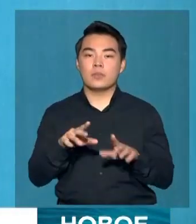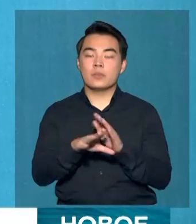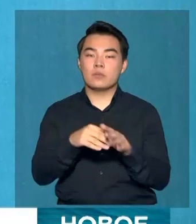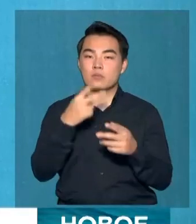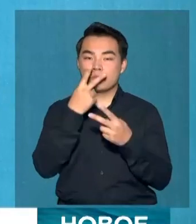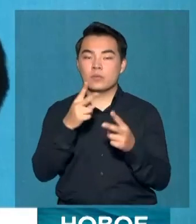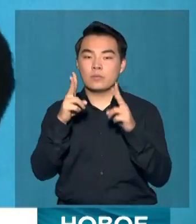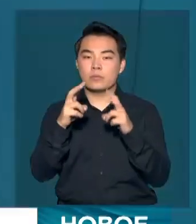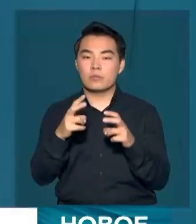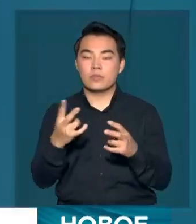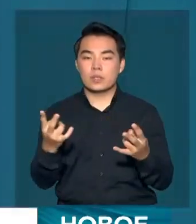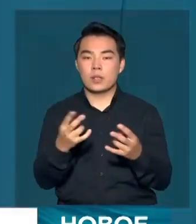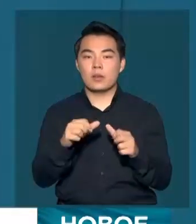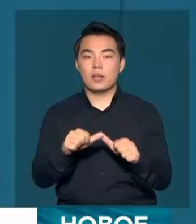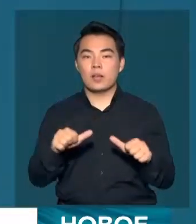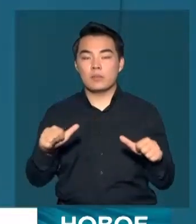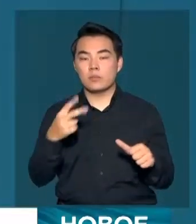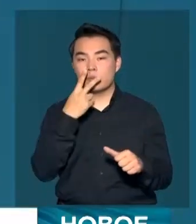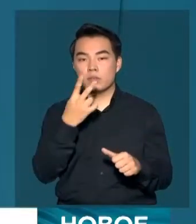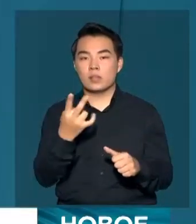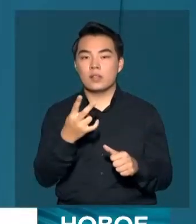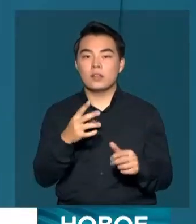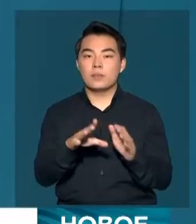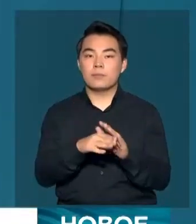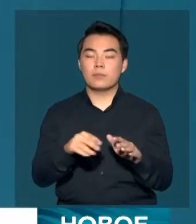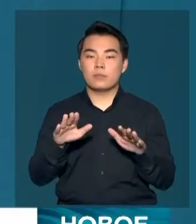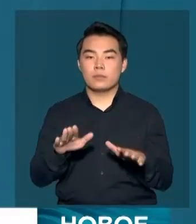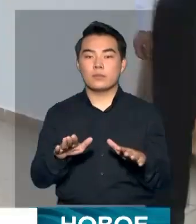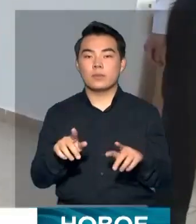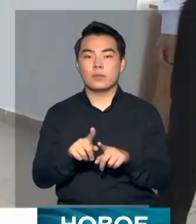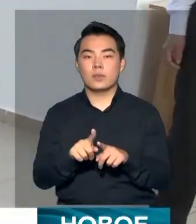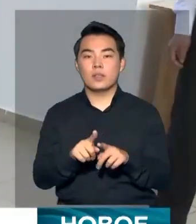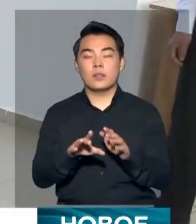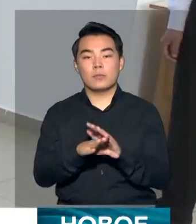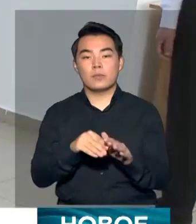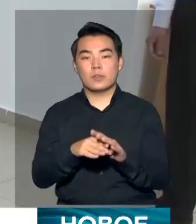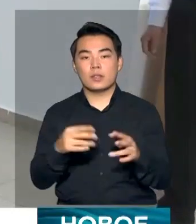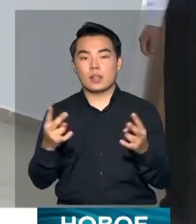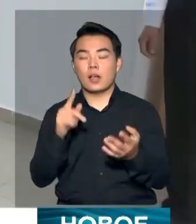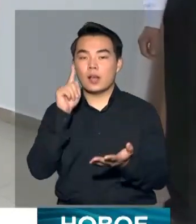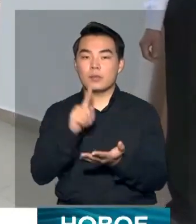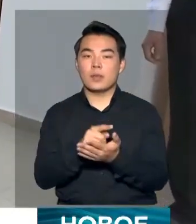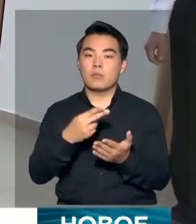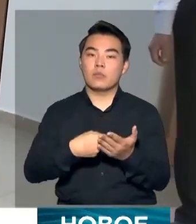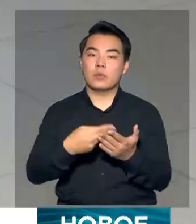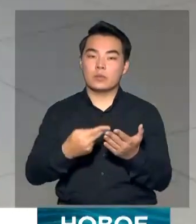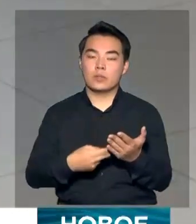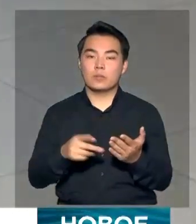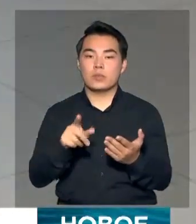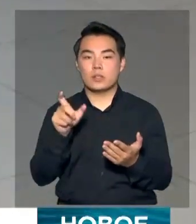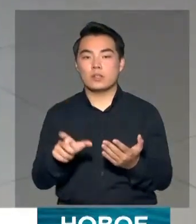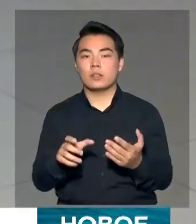следует проследить самому избирателю. К примеру, на бюллетене обязательно должна быть подпись